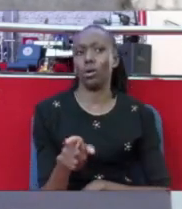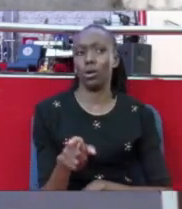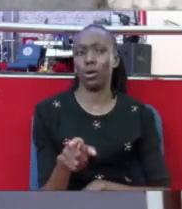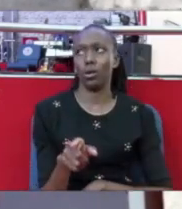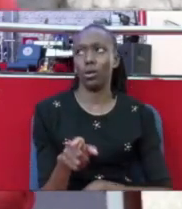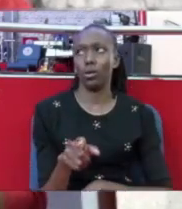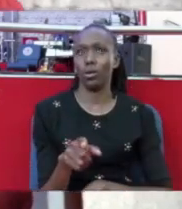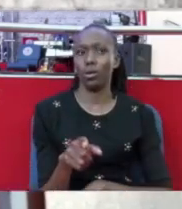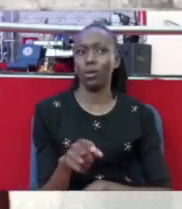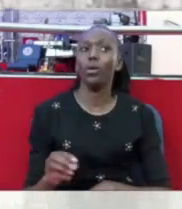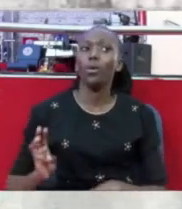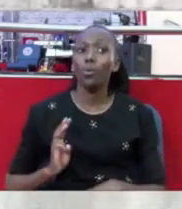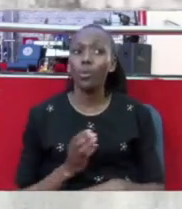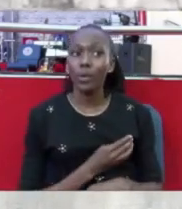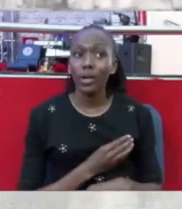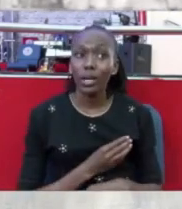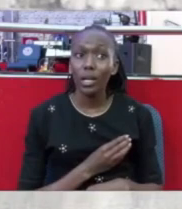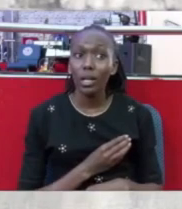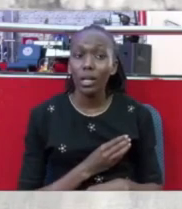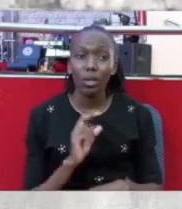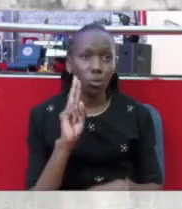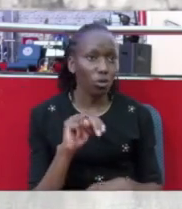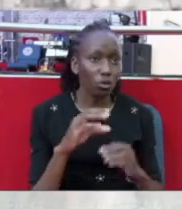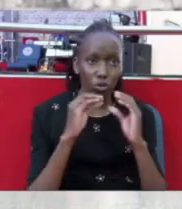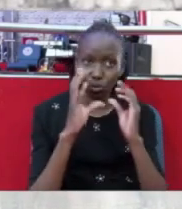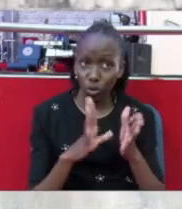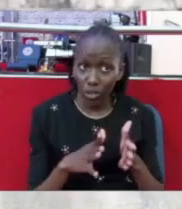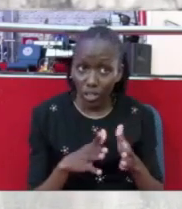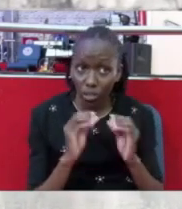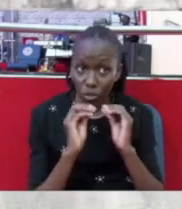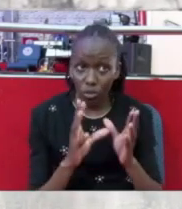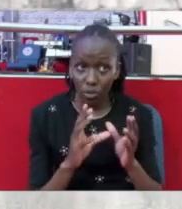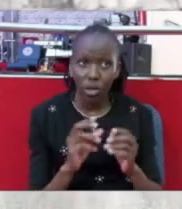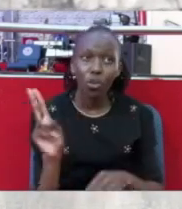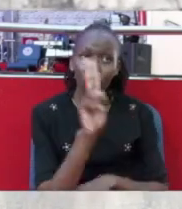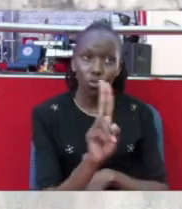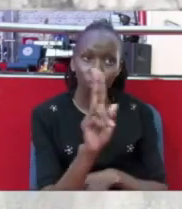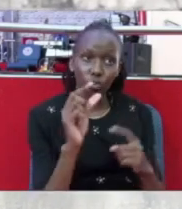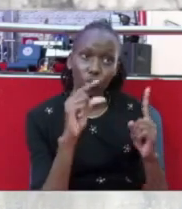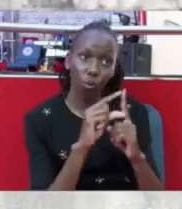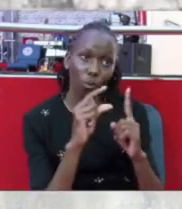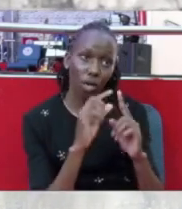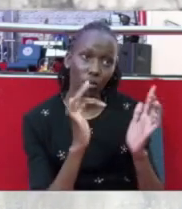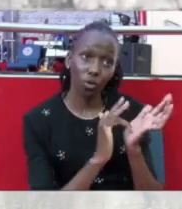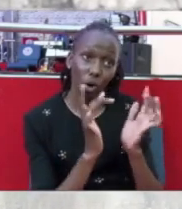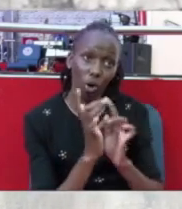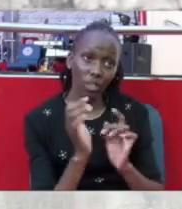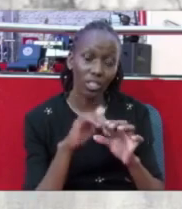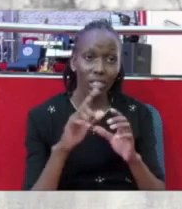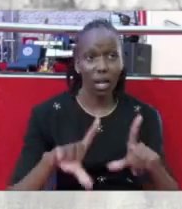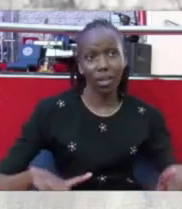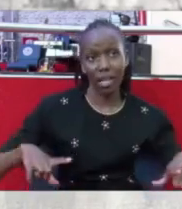to apply the word of God in our lives. Hatukuambiwa tutumie neno la Mungu katika maisha yetu. And we were religiously